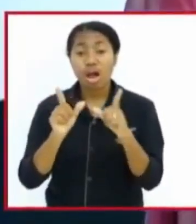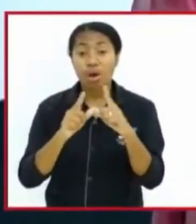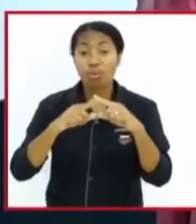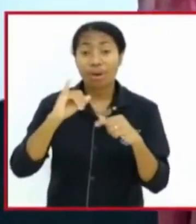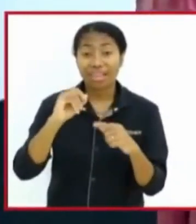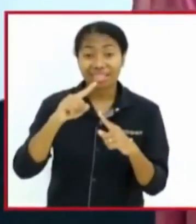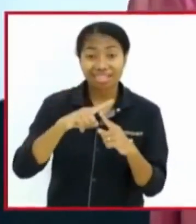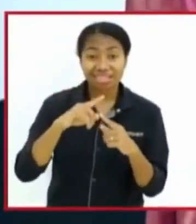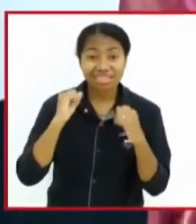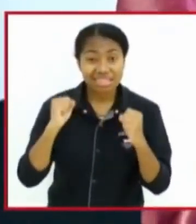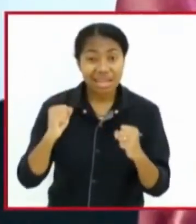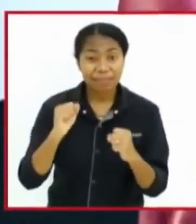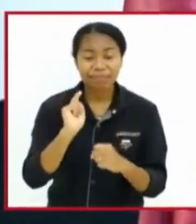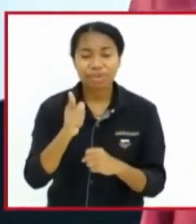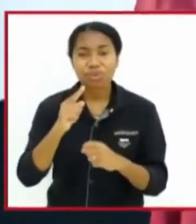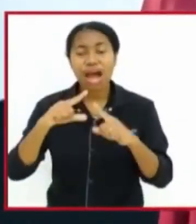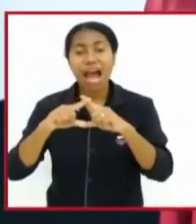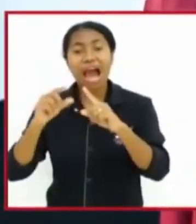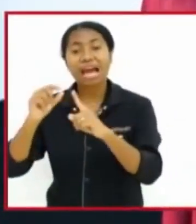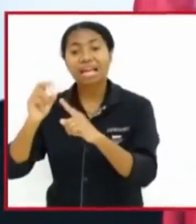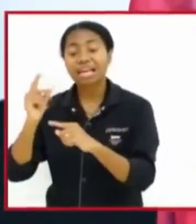Arab Saudi